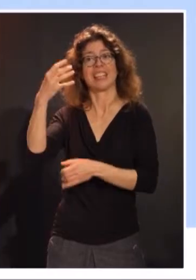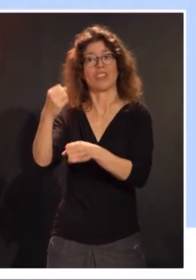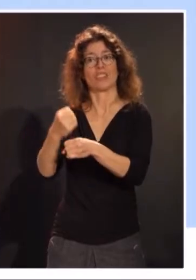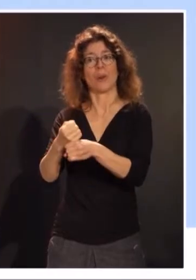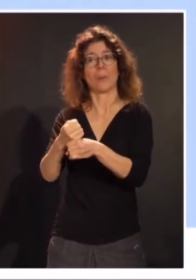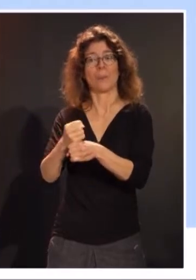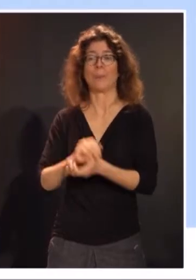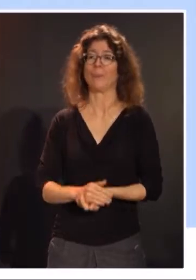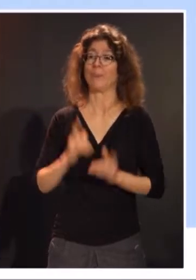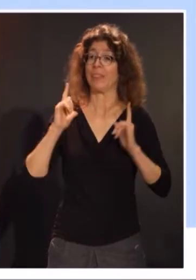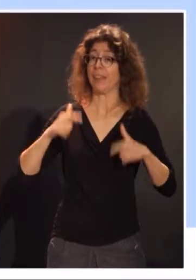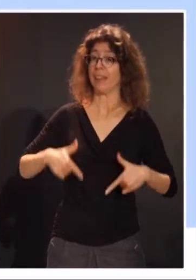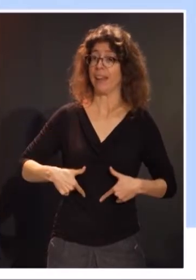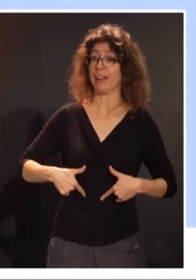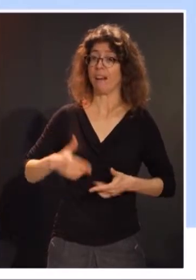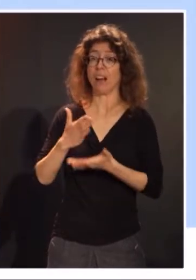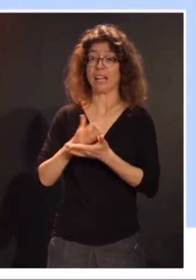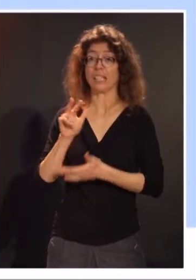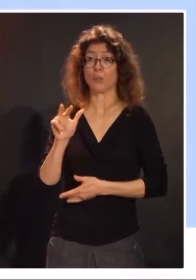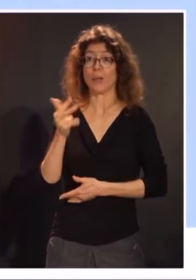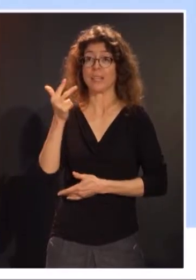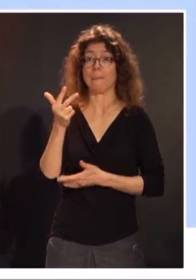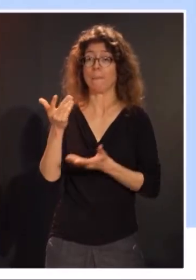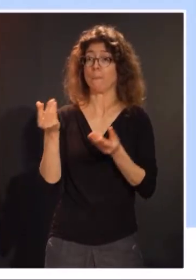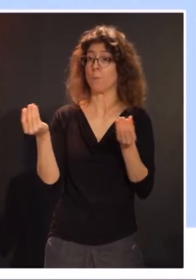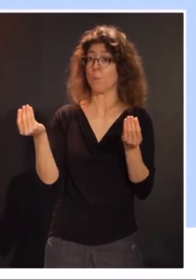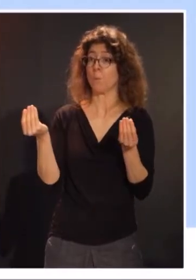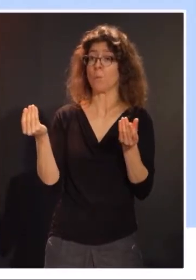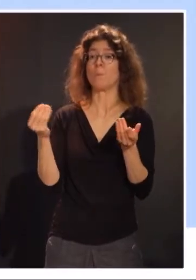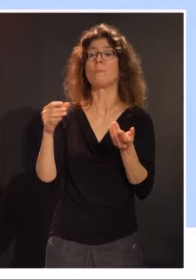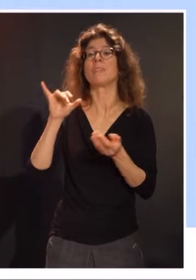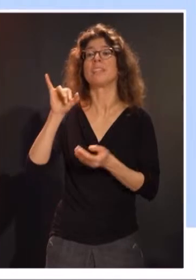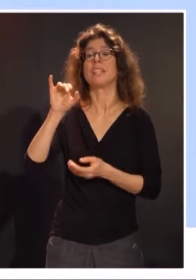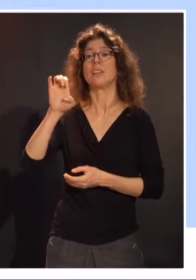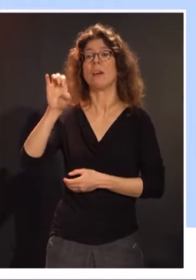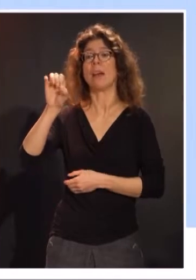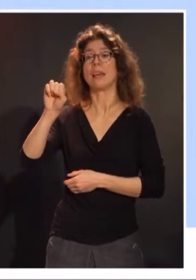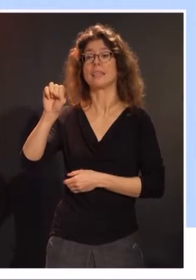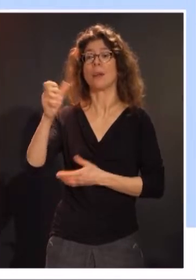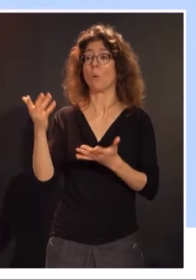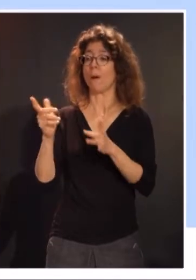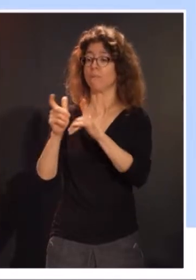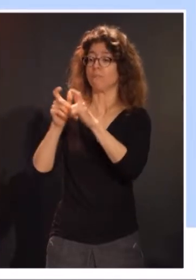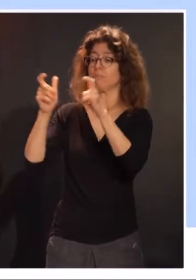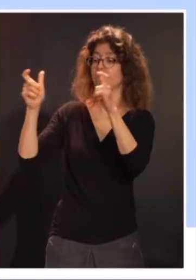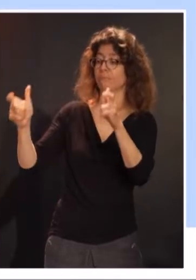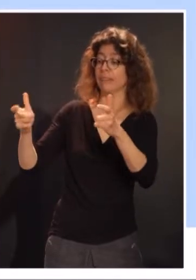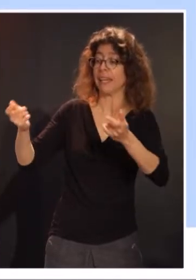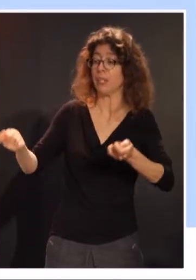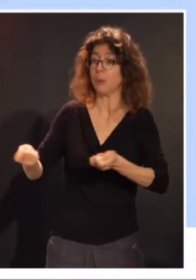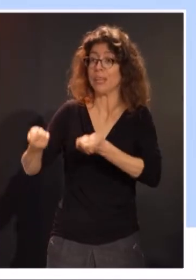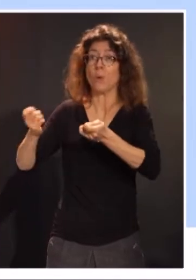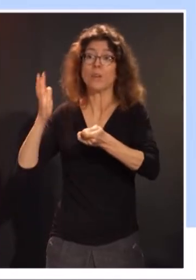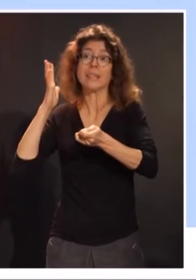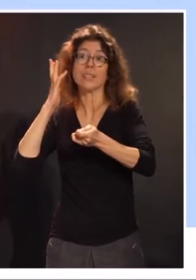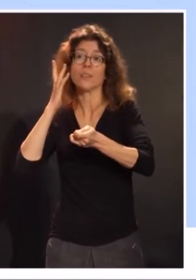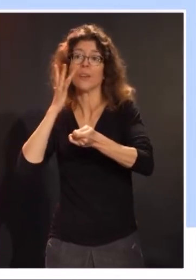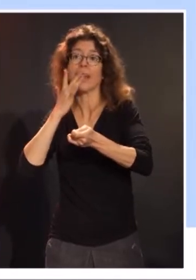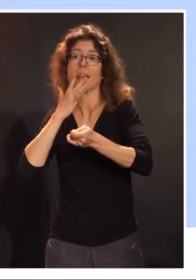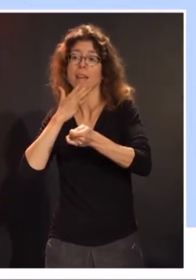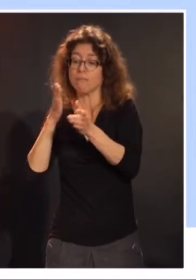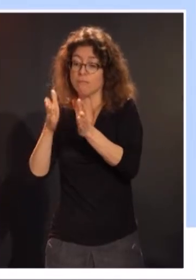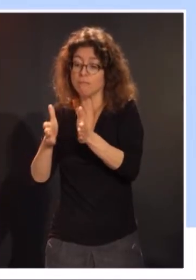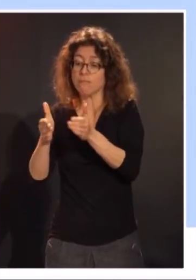qui est scolarisé en classe de 3e dans un dispositif IES, donc c'est un institut d'éducation sensorielle. Donc il est dans une unité